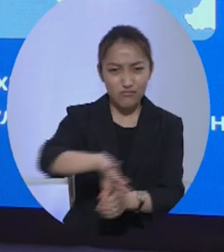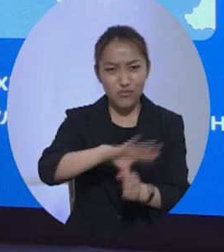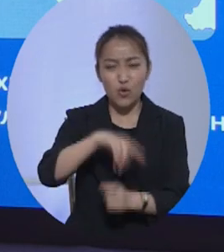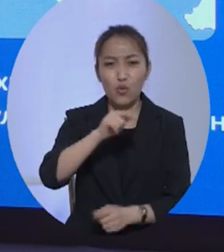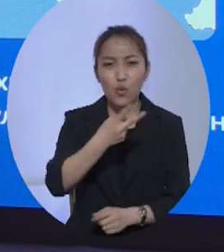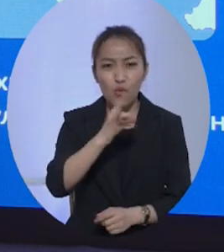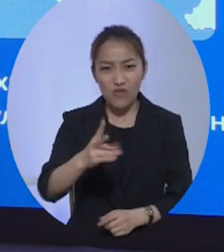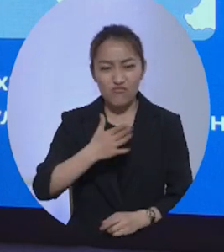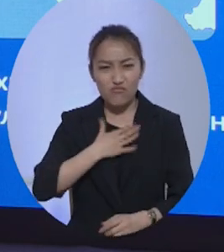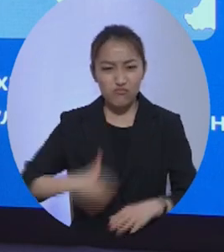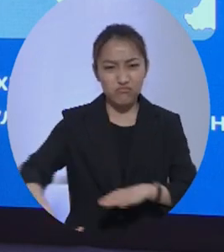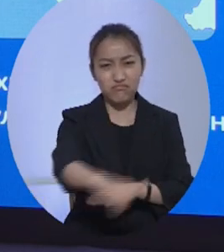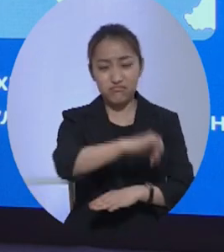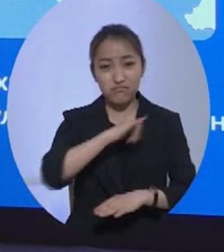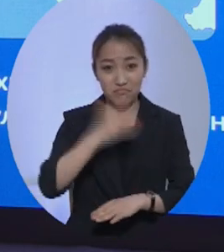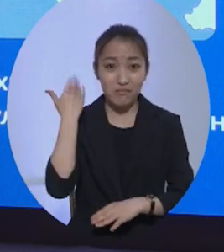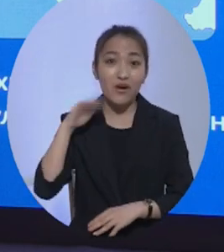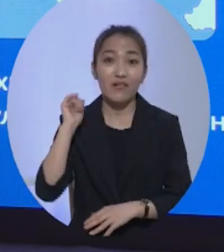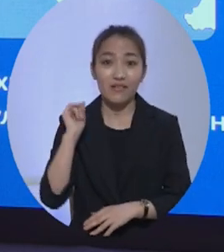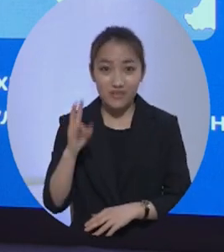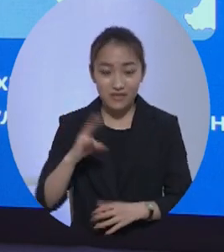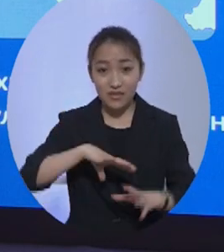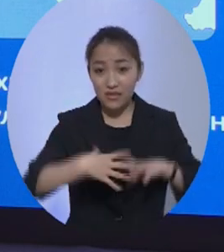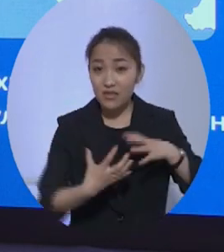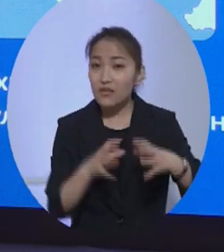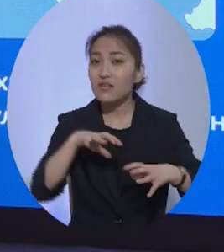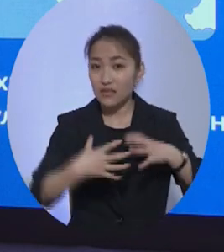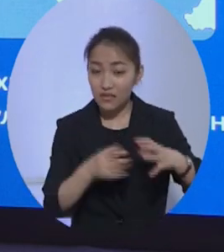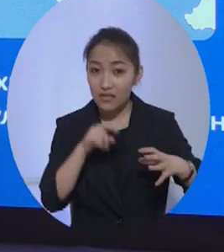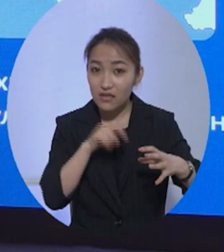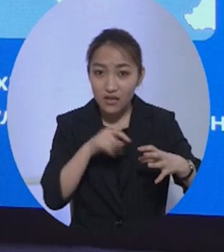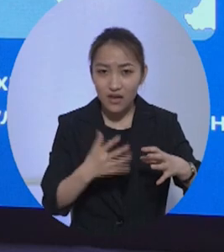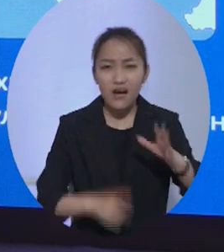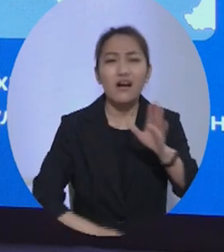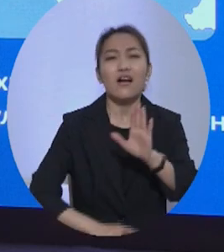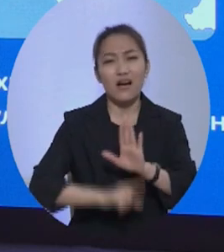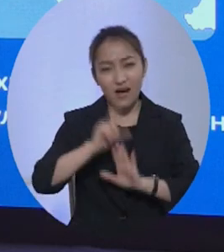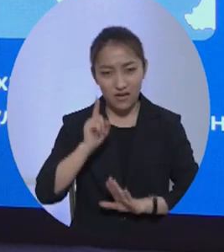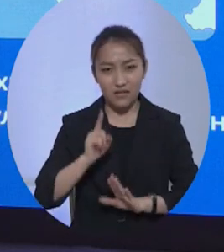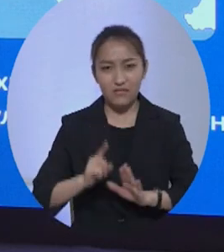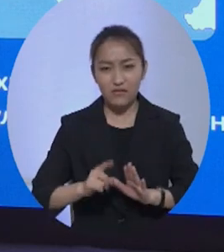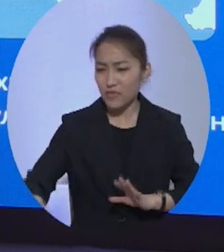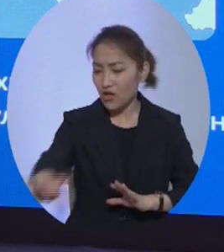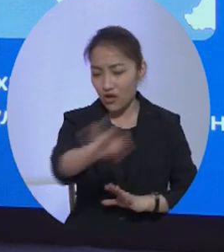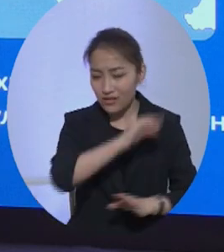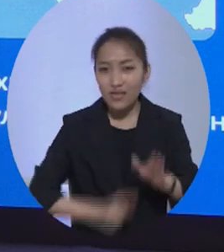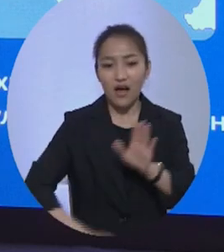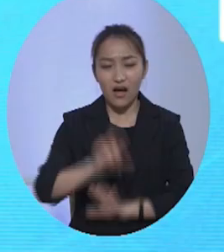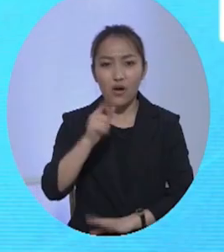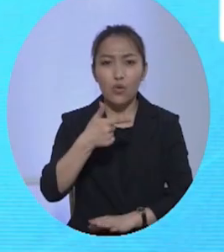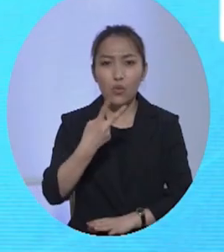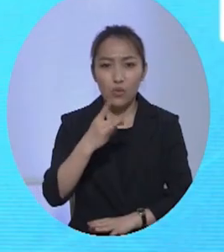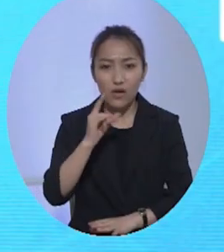их гүрнийг байгуулж авсан. Дэлхийд анхны их гүрнийг байгуулж авсан.